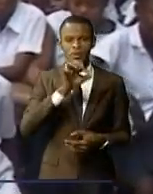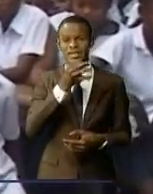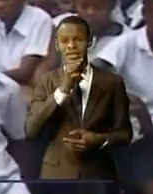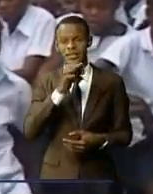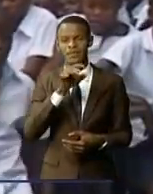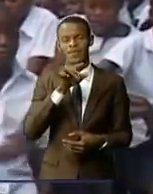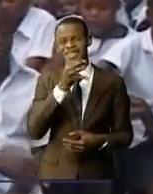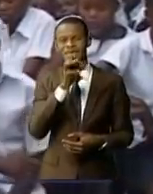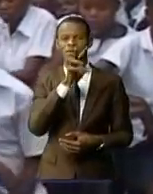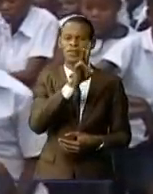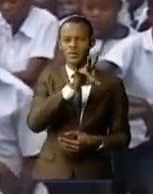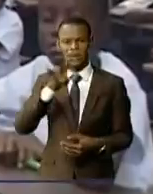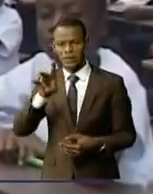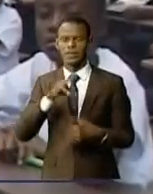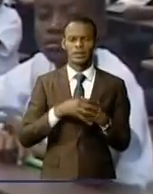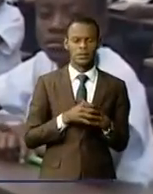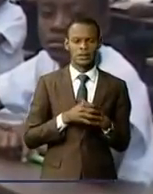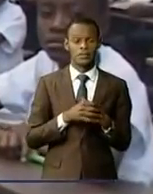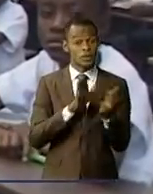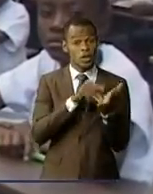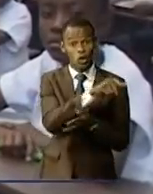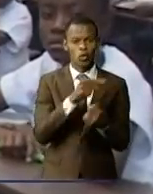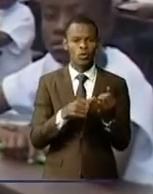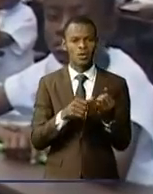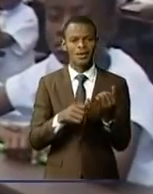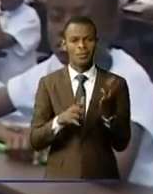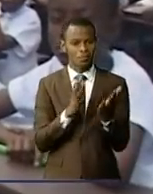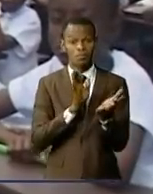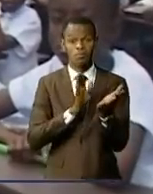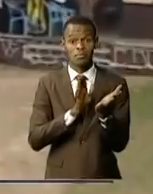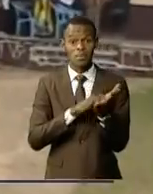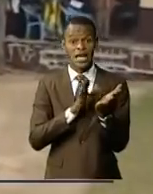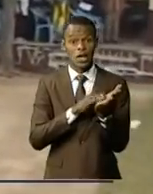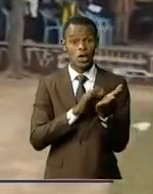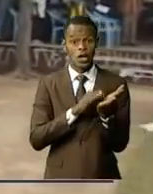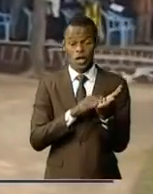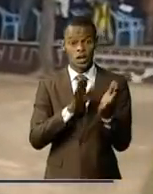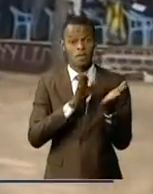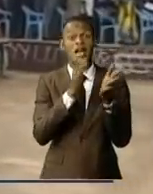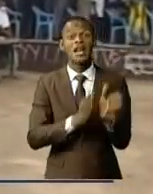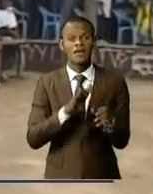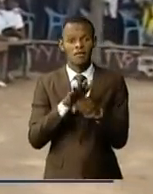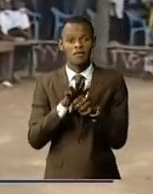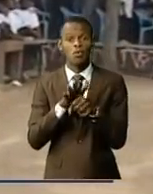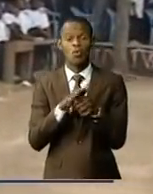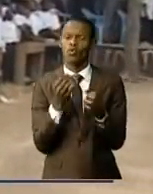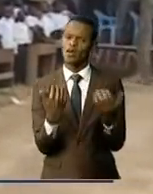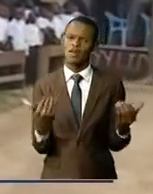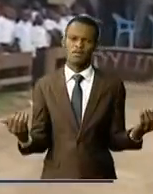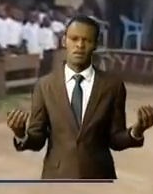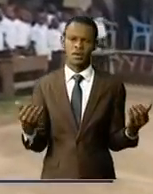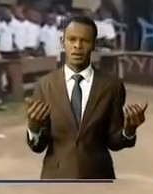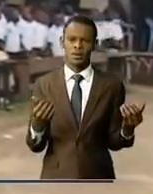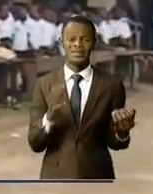1971. Cette école a une capacité de 750 élèves à ces jours, dont la plupart sont orphelins de pères